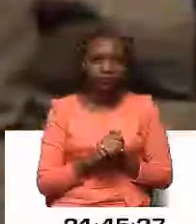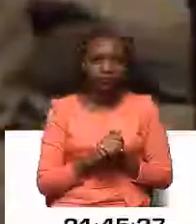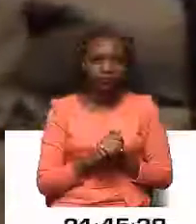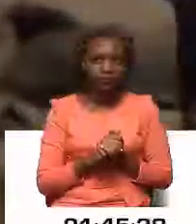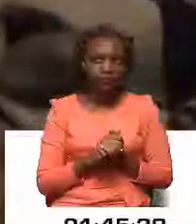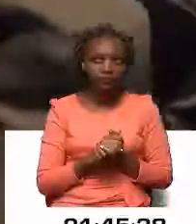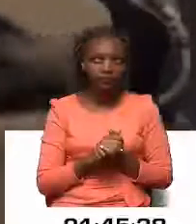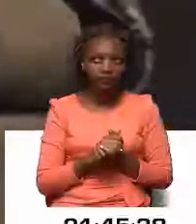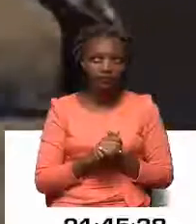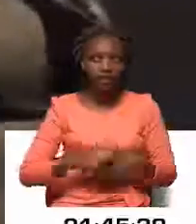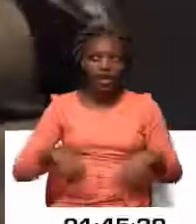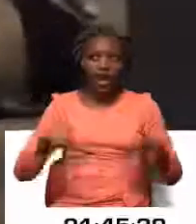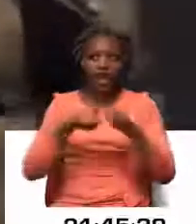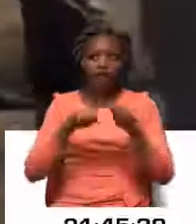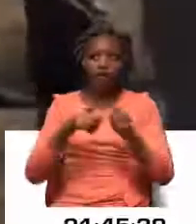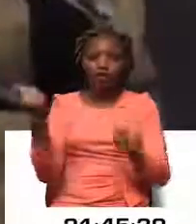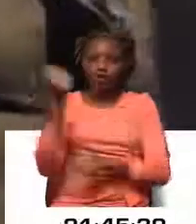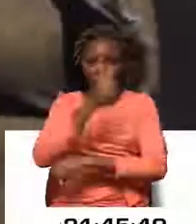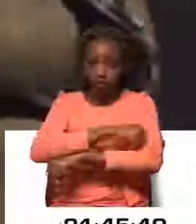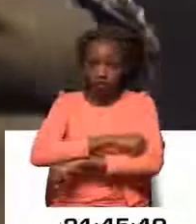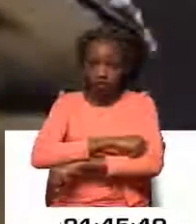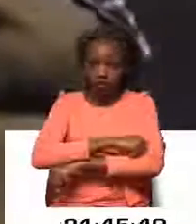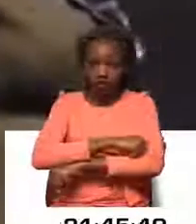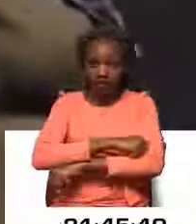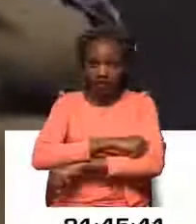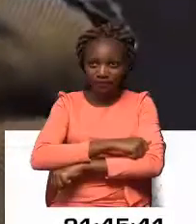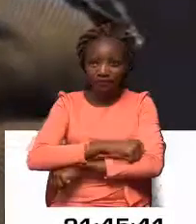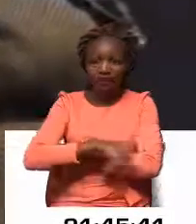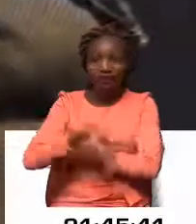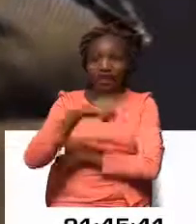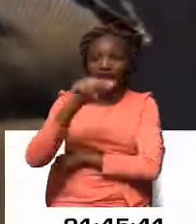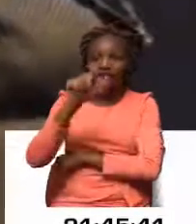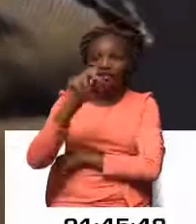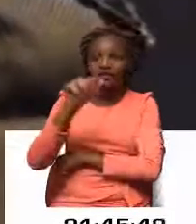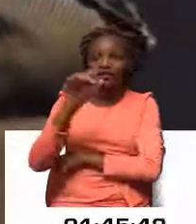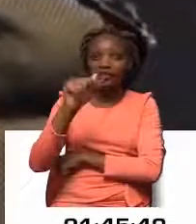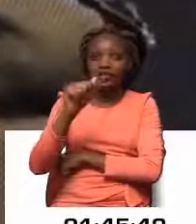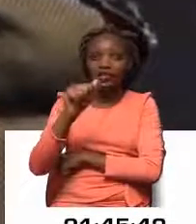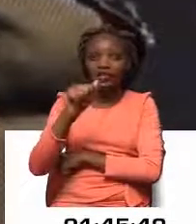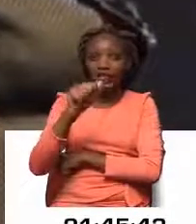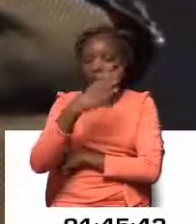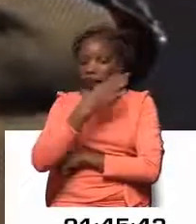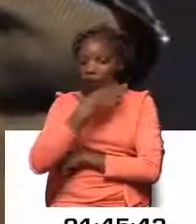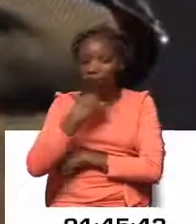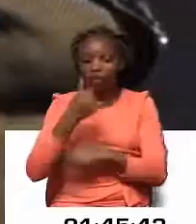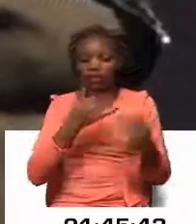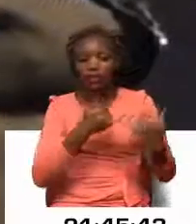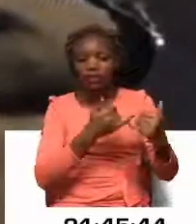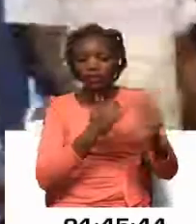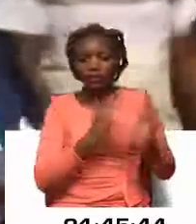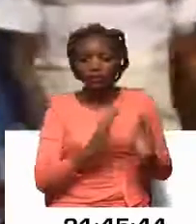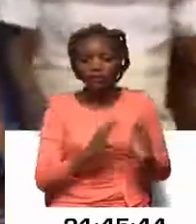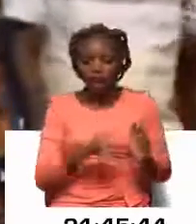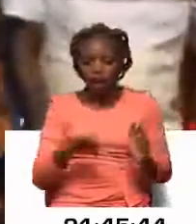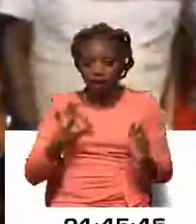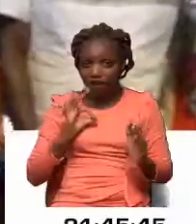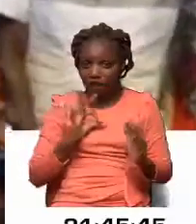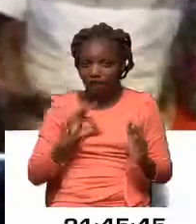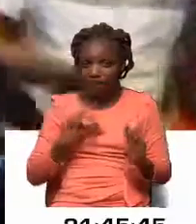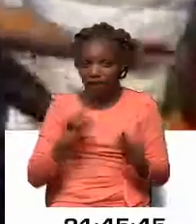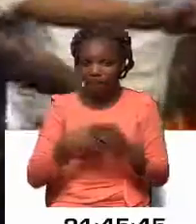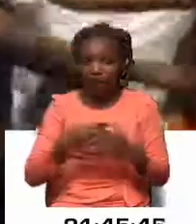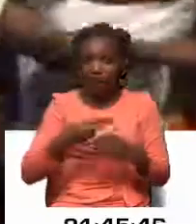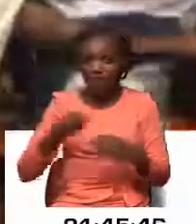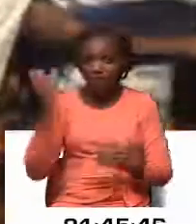Katika kitengo cha shule pamoja na wanafunzi, Gentrick Shikangwa aling'aa kwa kuwa mwanamichezo tegemeo wa kike, huku shule ya upili